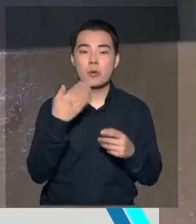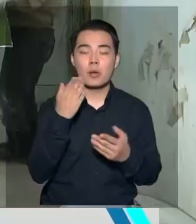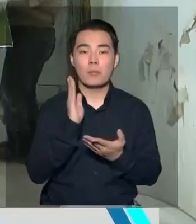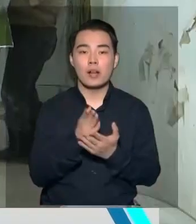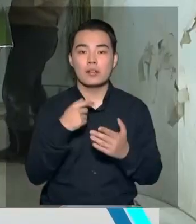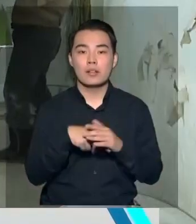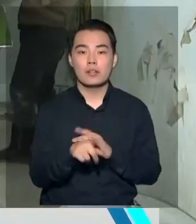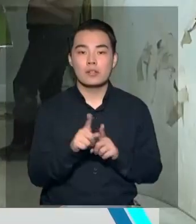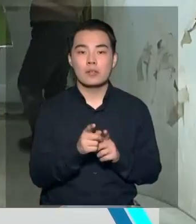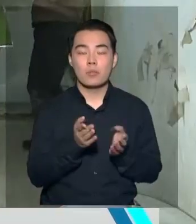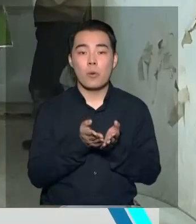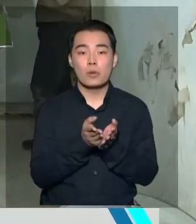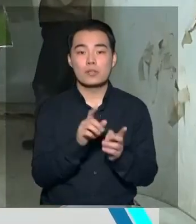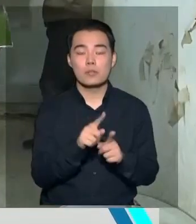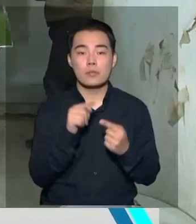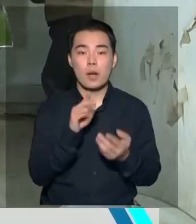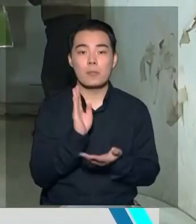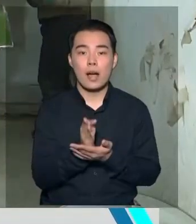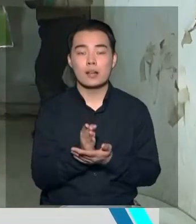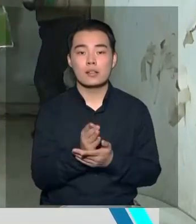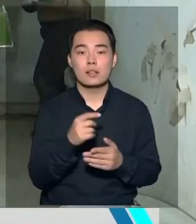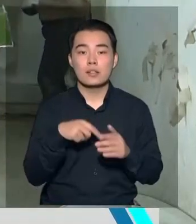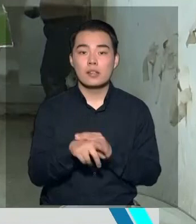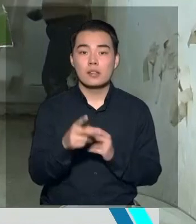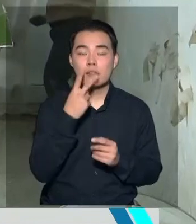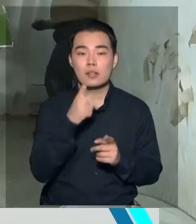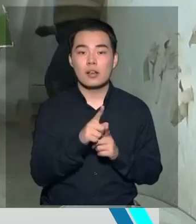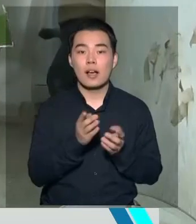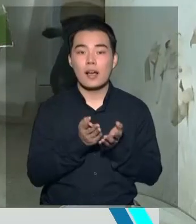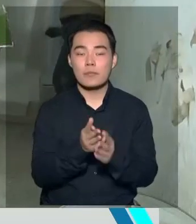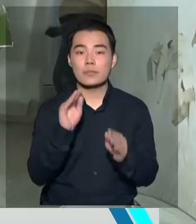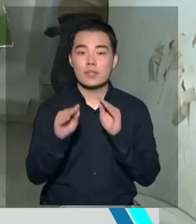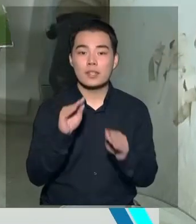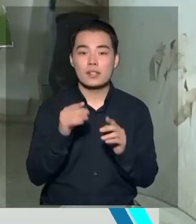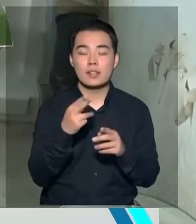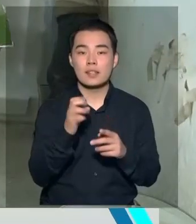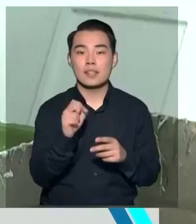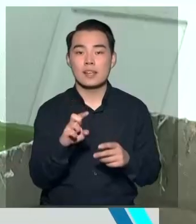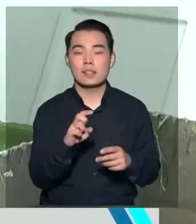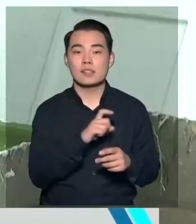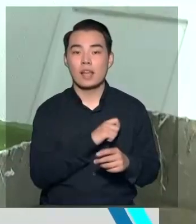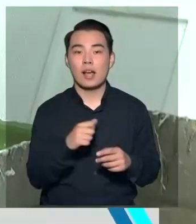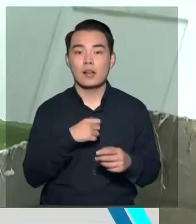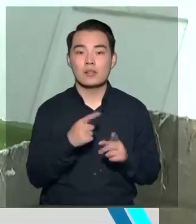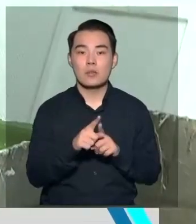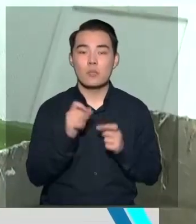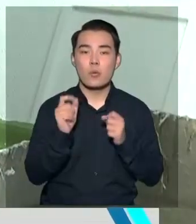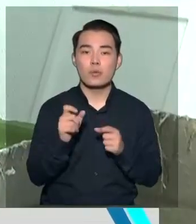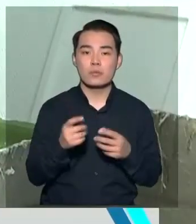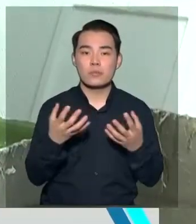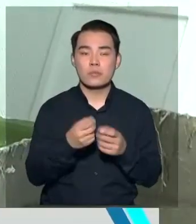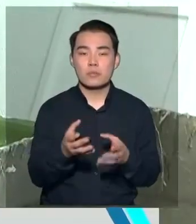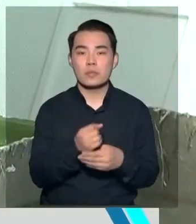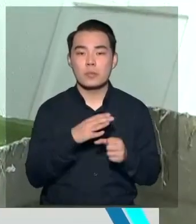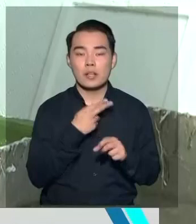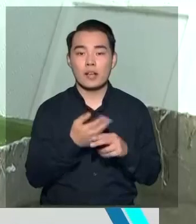анау-мынау дауыл мен толқынға дес бермейді. Осыдан 10 жыл бұрын ашылған қайық құрастыру цехында әуелгіде көп іс қол күшімен атқарылатын. Ал